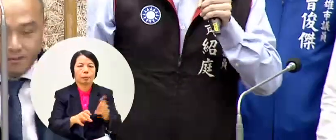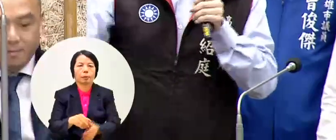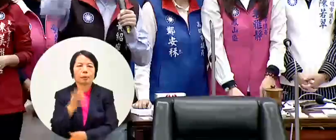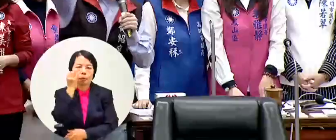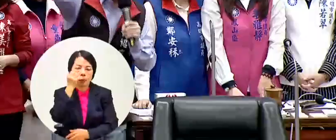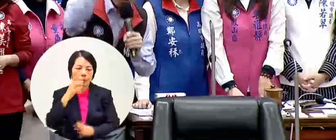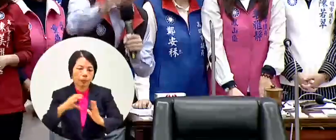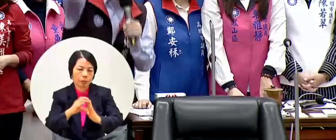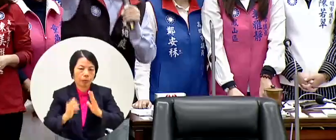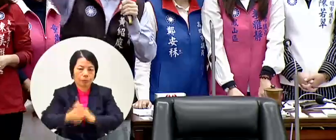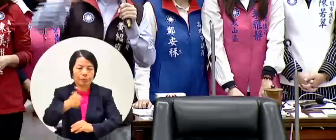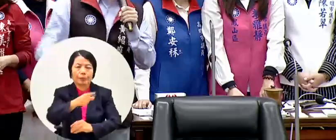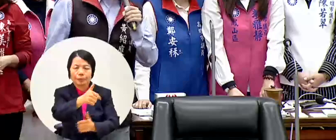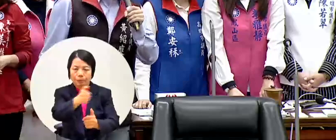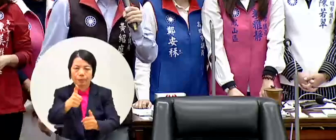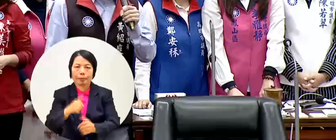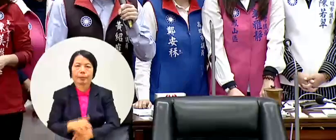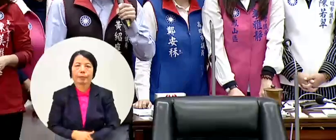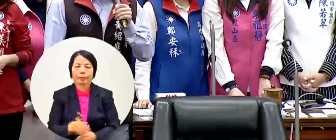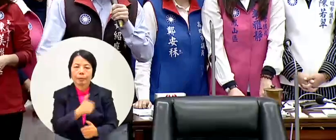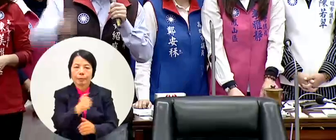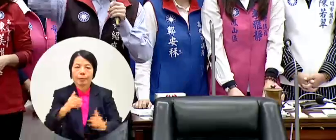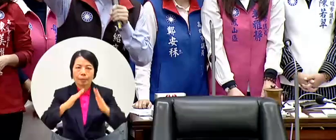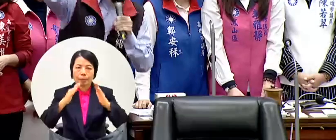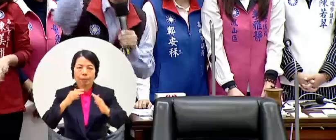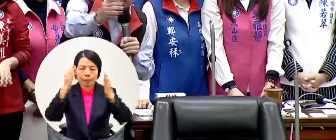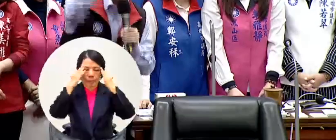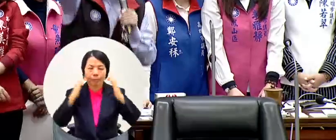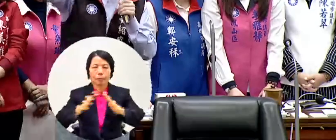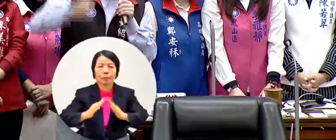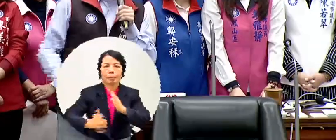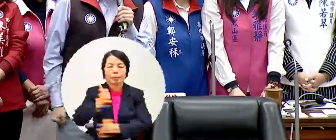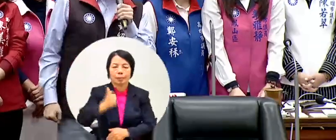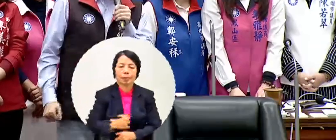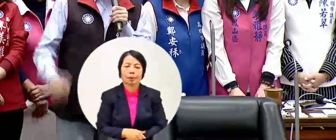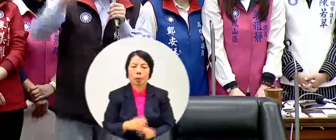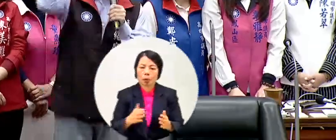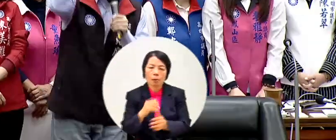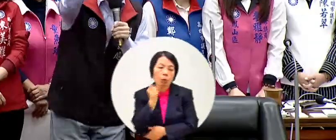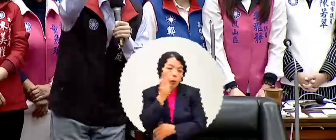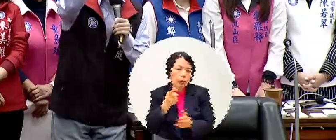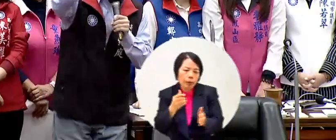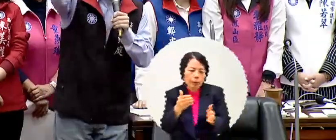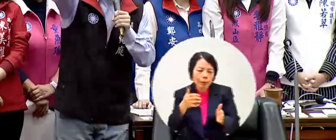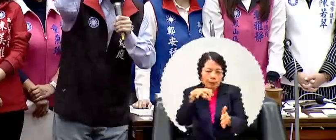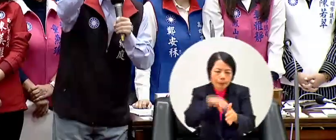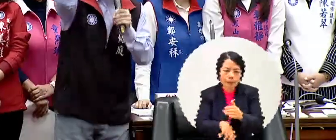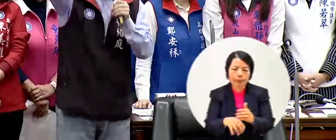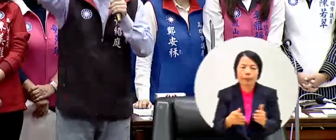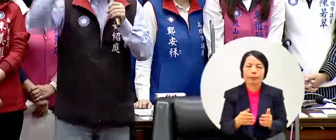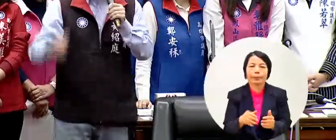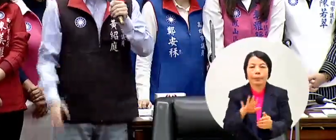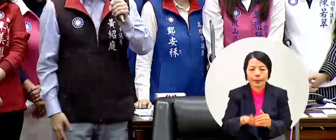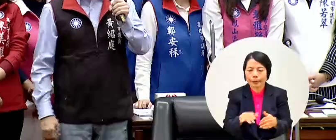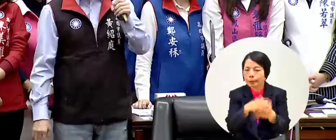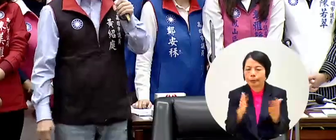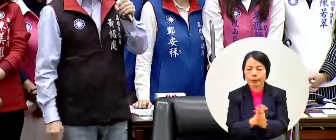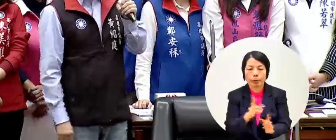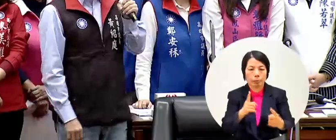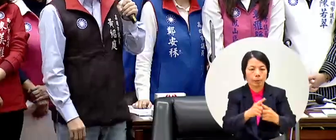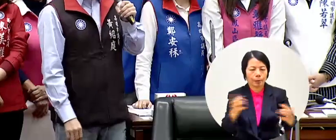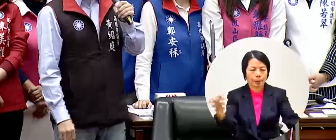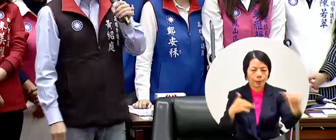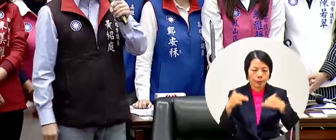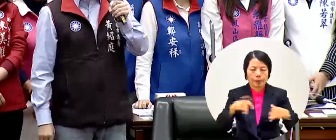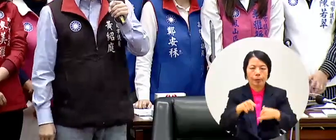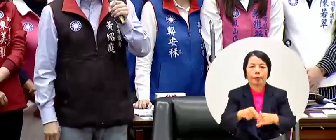长团队在这不到一个月的执政时间，真的把人引进来了。这是市长你讲的人进得来。我请教一